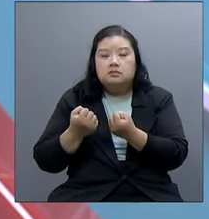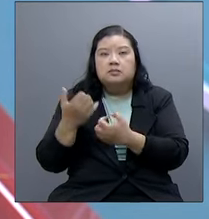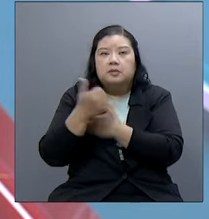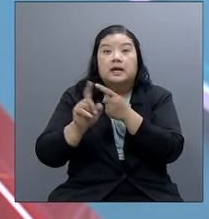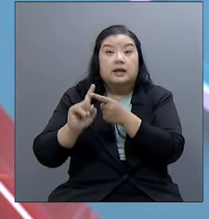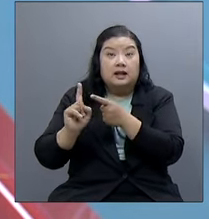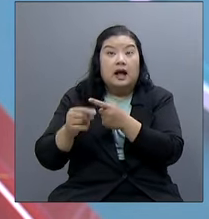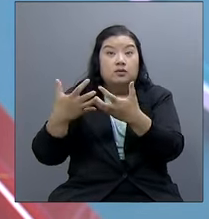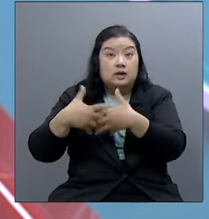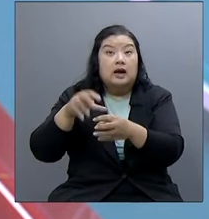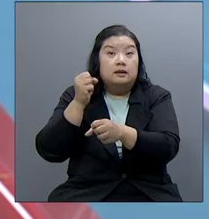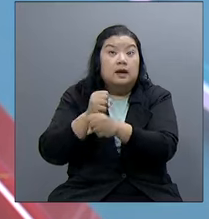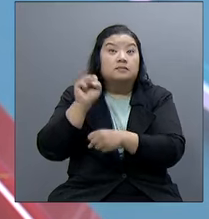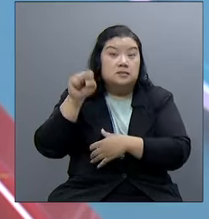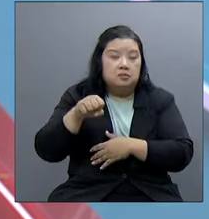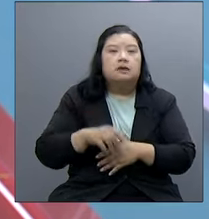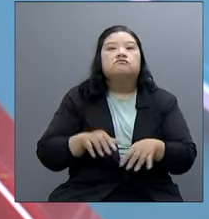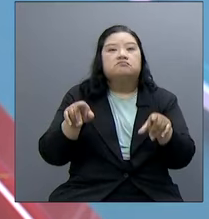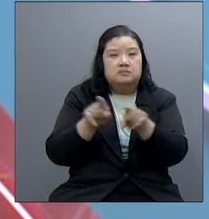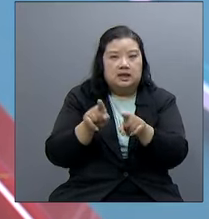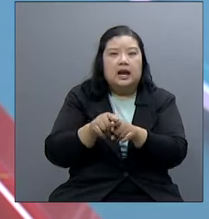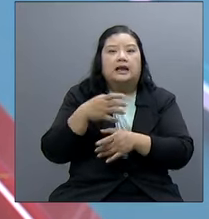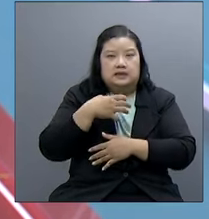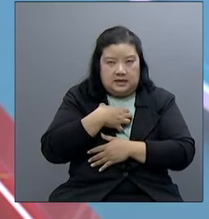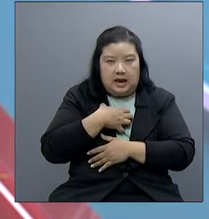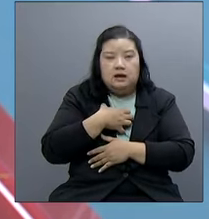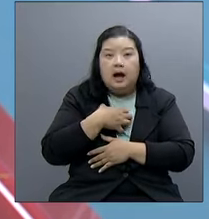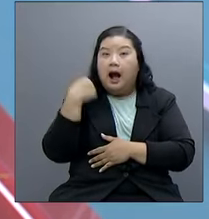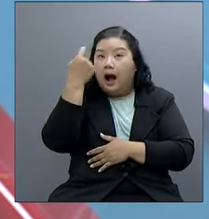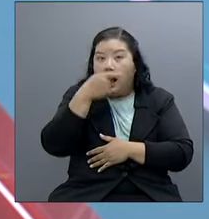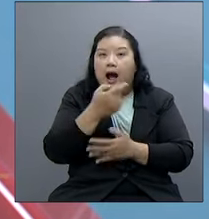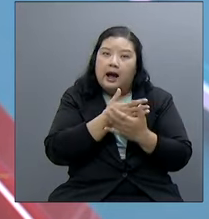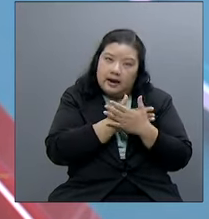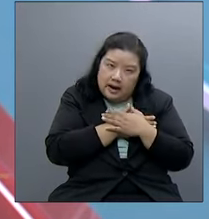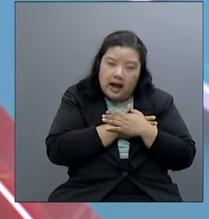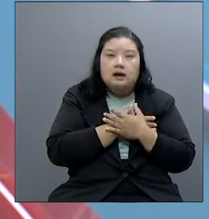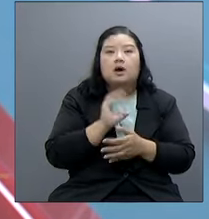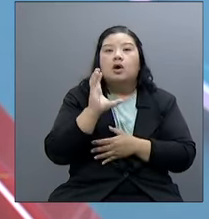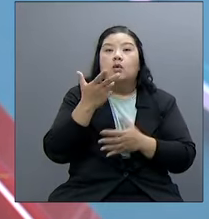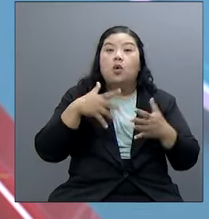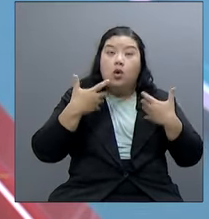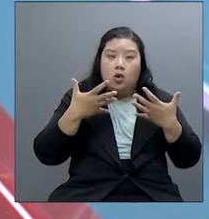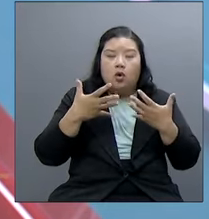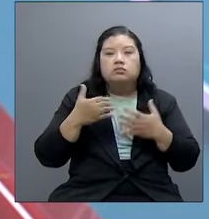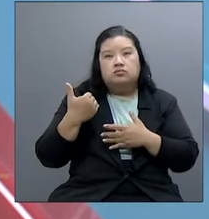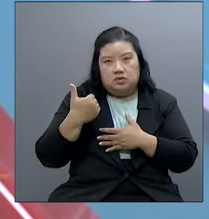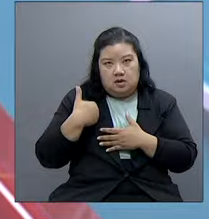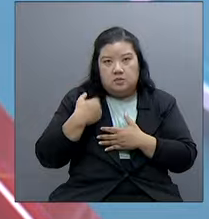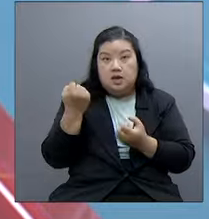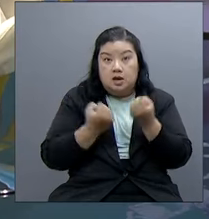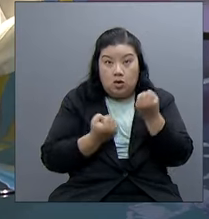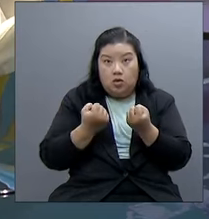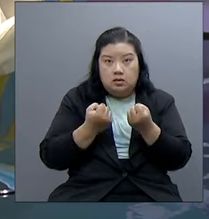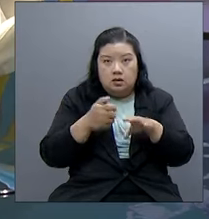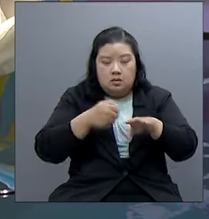ายแบนด์เขาต้องการทจะเป็อีกหนึงตัวเลือกให้กคนทรักโลกก็เลยออกแบพวกอะไรในรถที่มได้จธรมชาิ หรอวเป็ของ